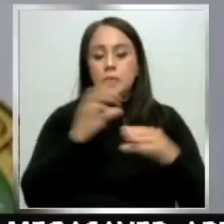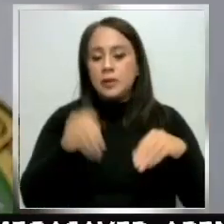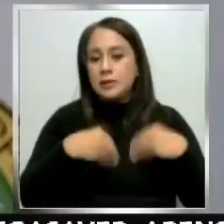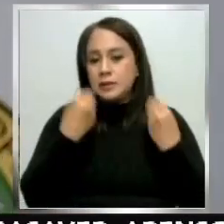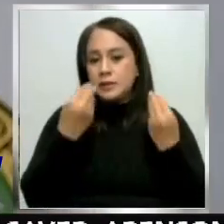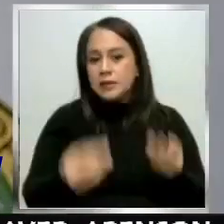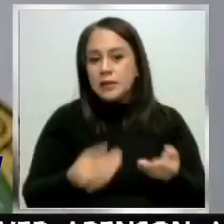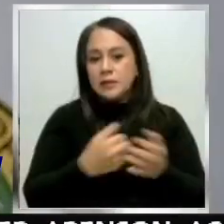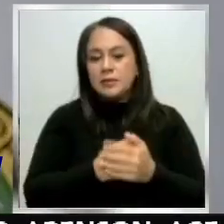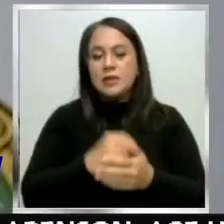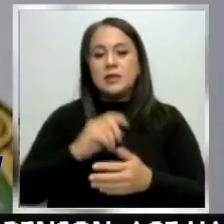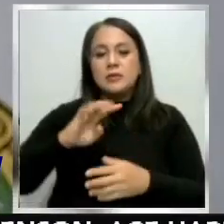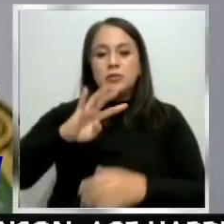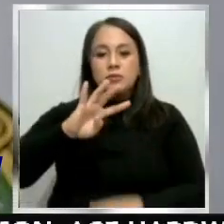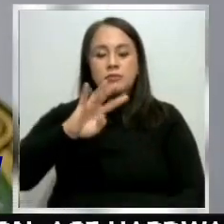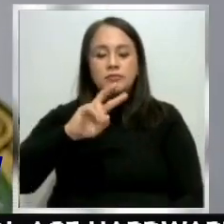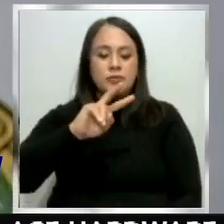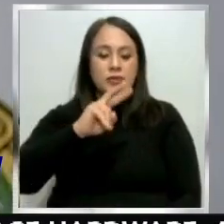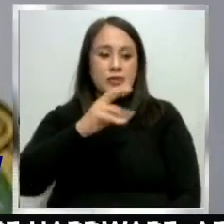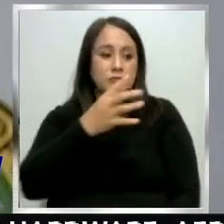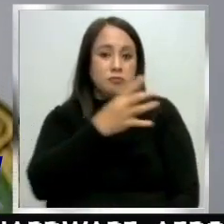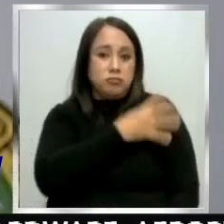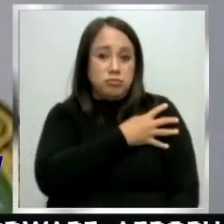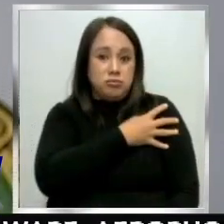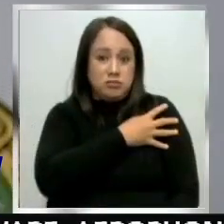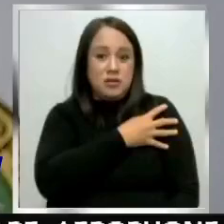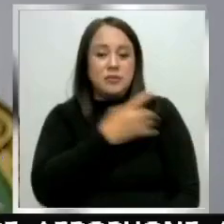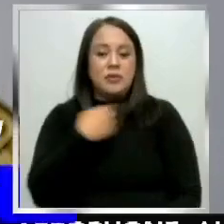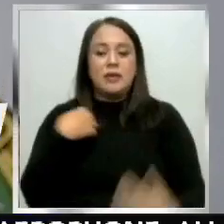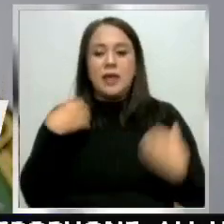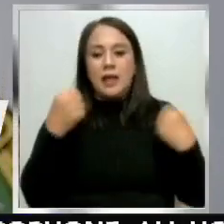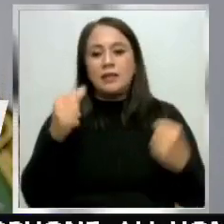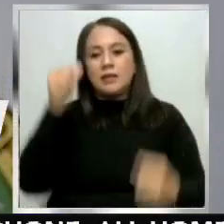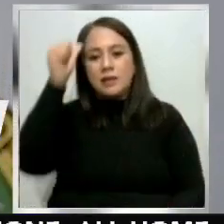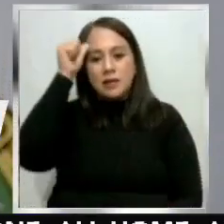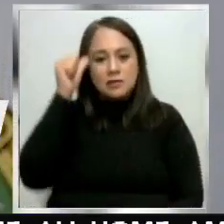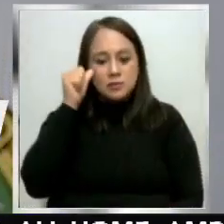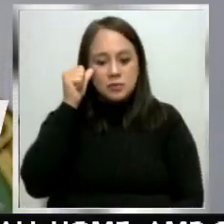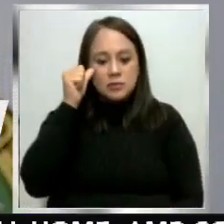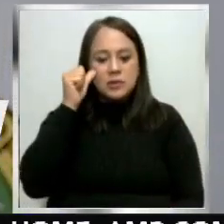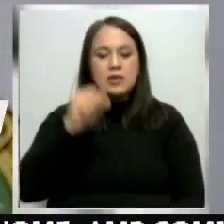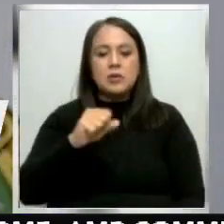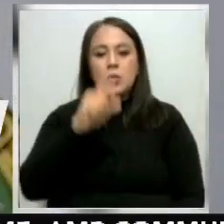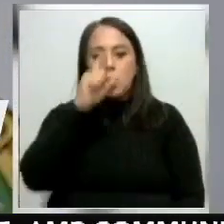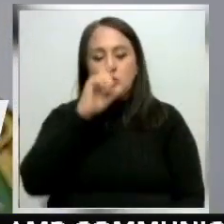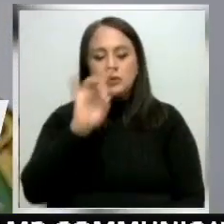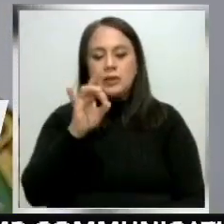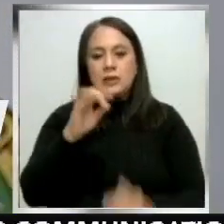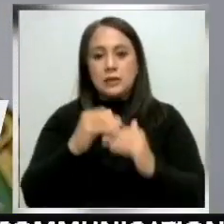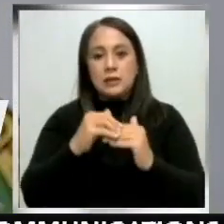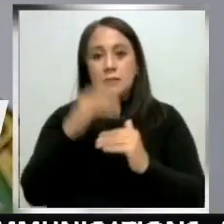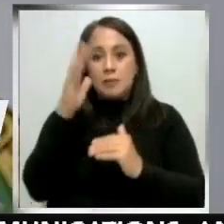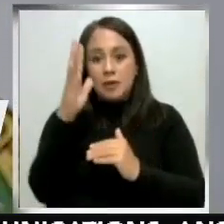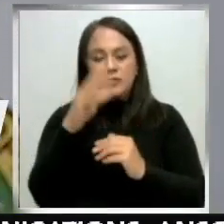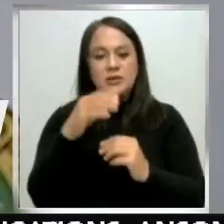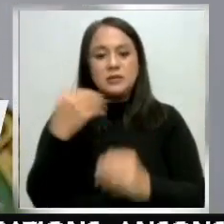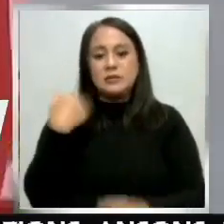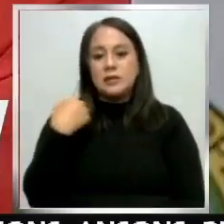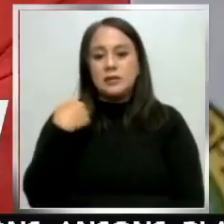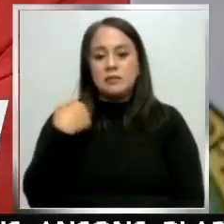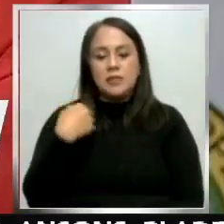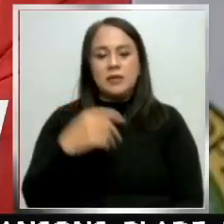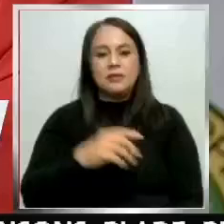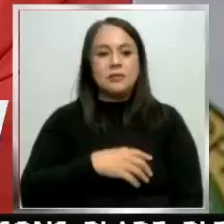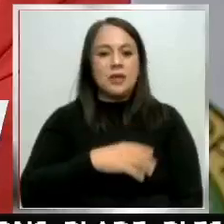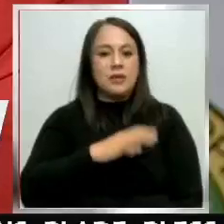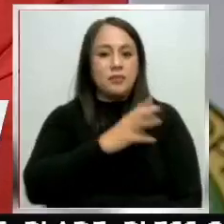second boosters para po dun sa mga healthy adults. Yun po mga 18 years old and above na hindi pa nakaka-second booster.